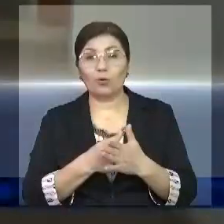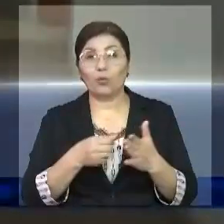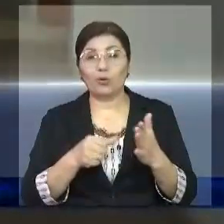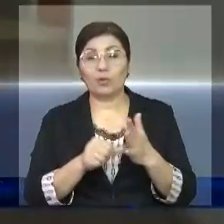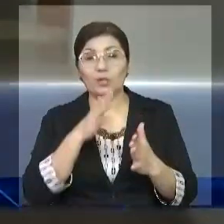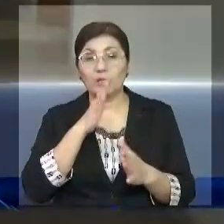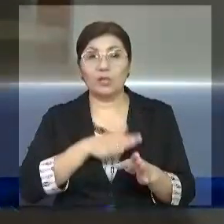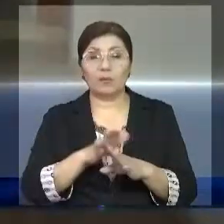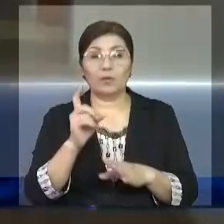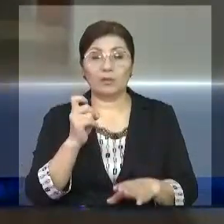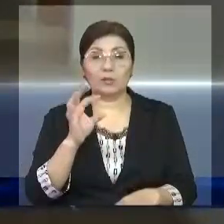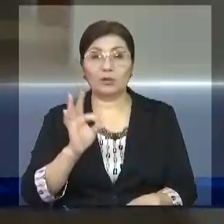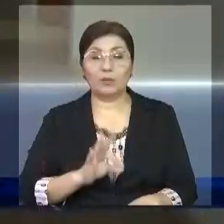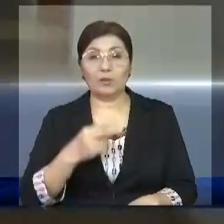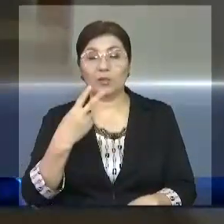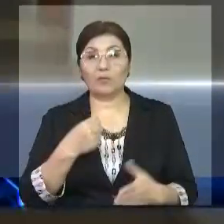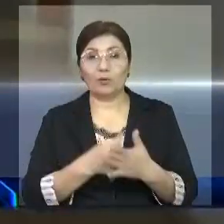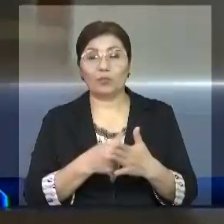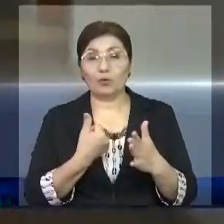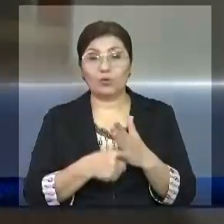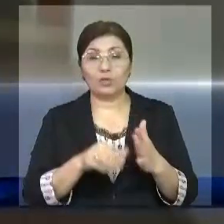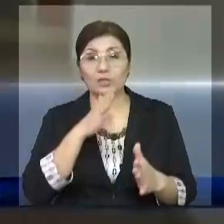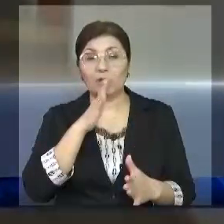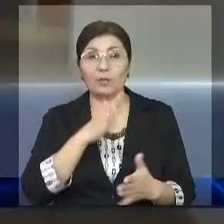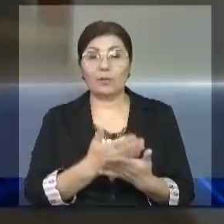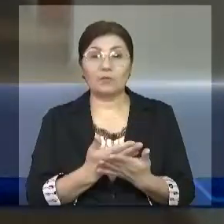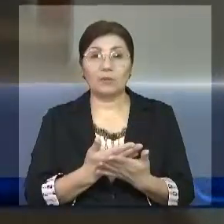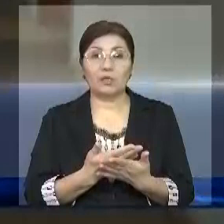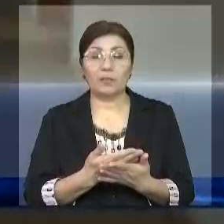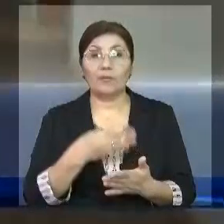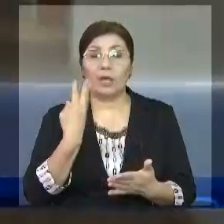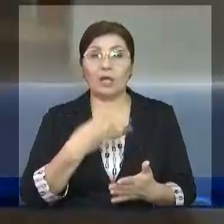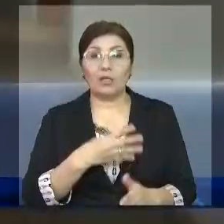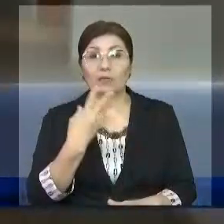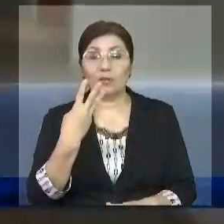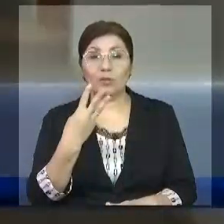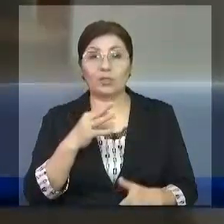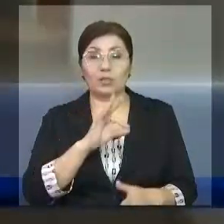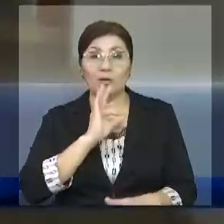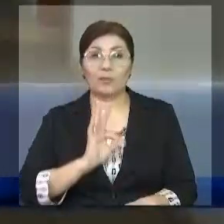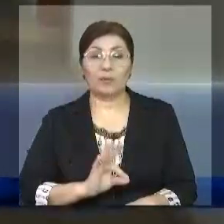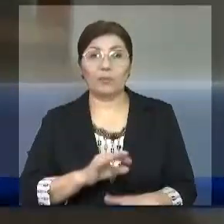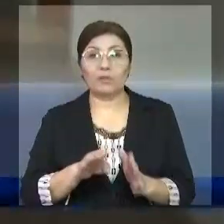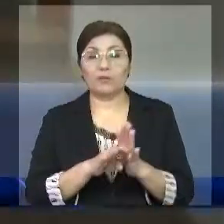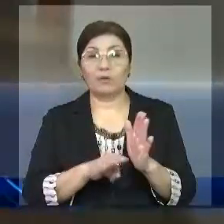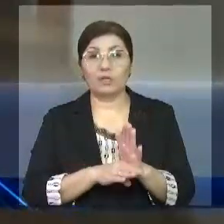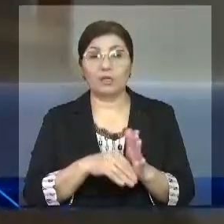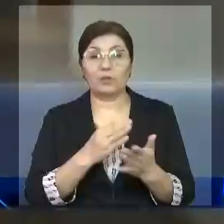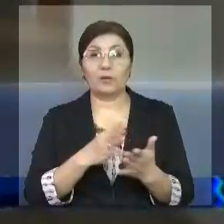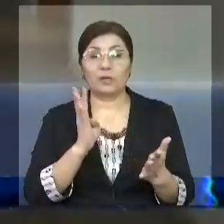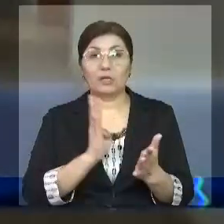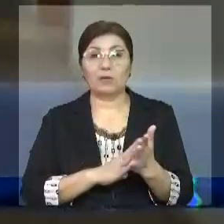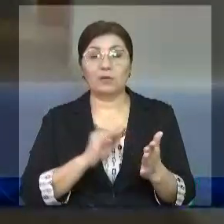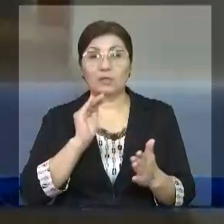на 100%, а в возрасте от 2 до 6 лет охват составляет 93%. В списках по области значится более 9 тысяч